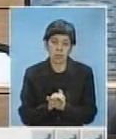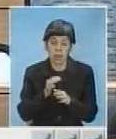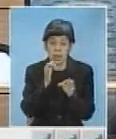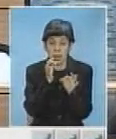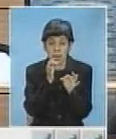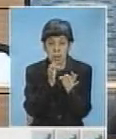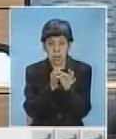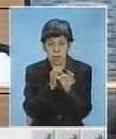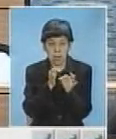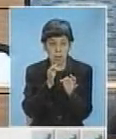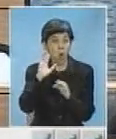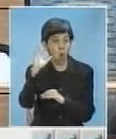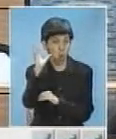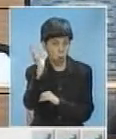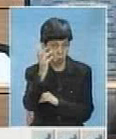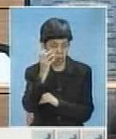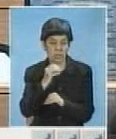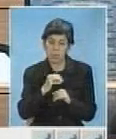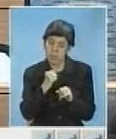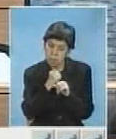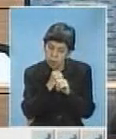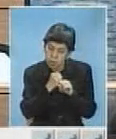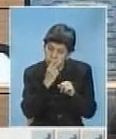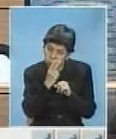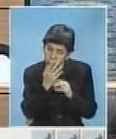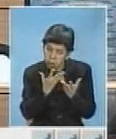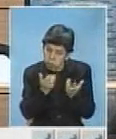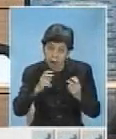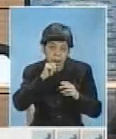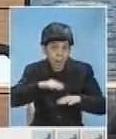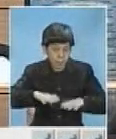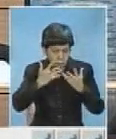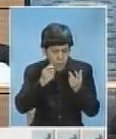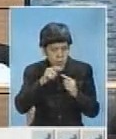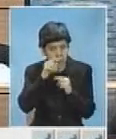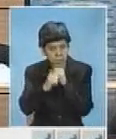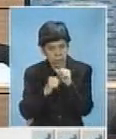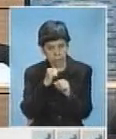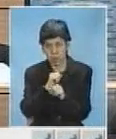นาคารโลกได้ลำดับความเสียหายที่เกิดขึ้นจากอุทกภัยในปี